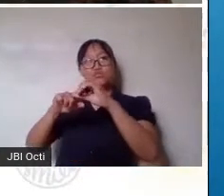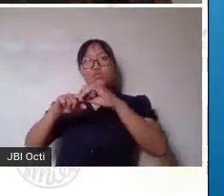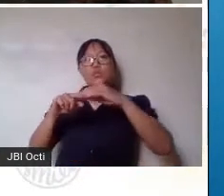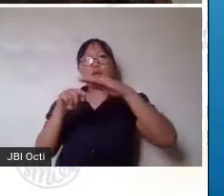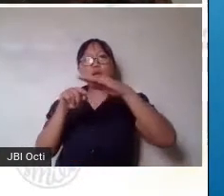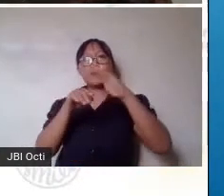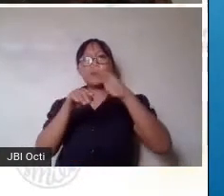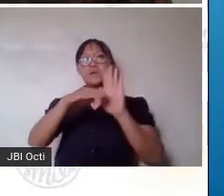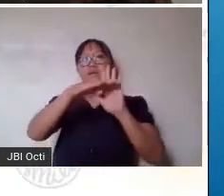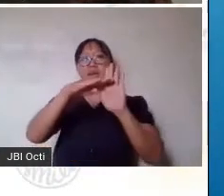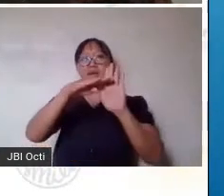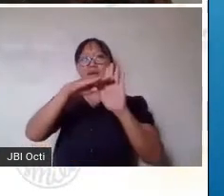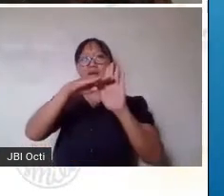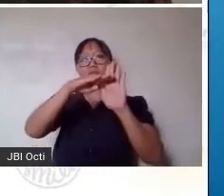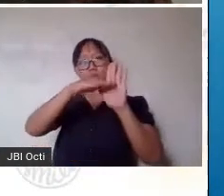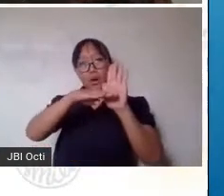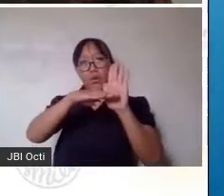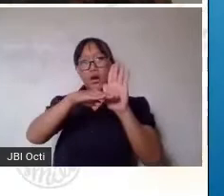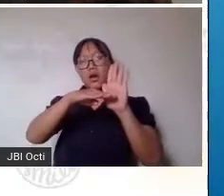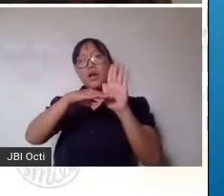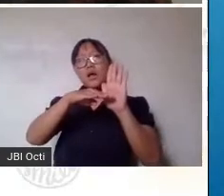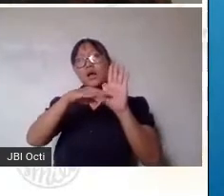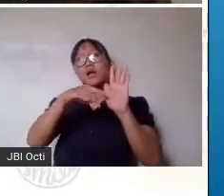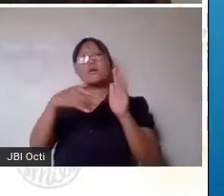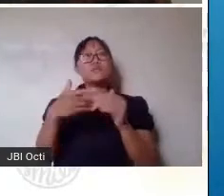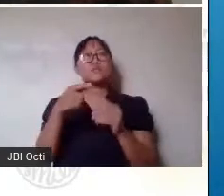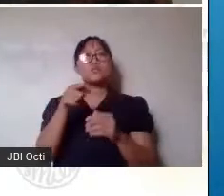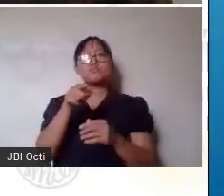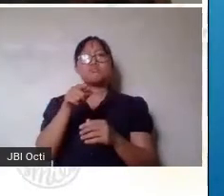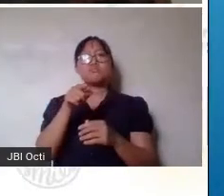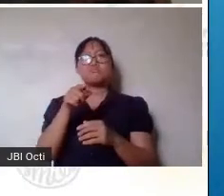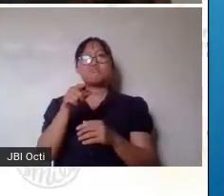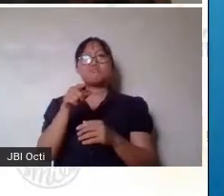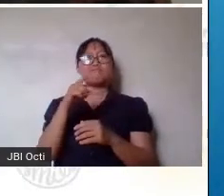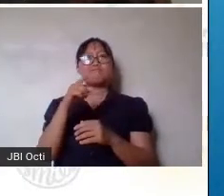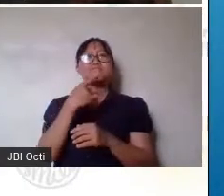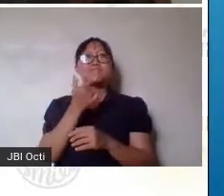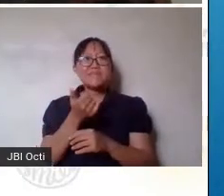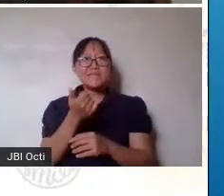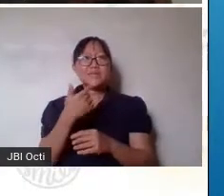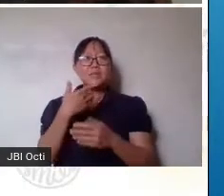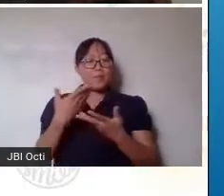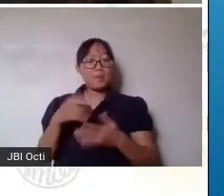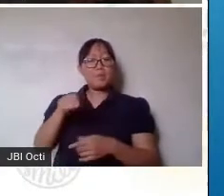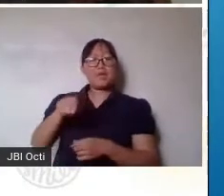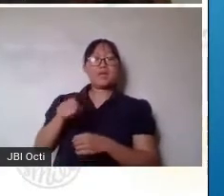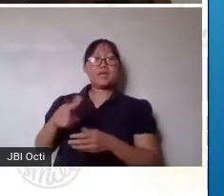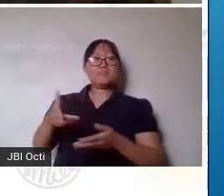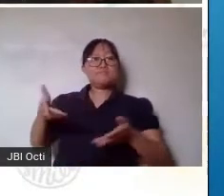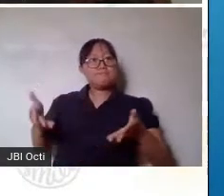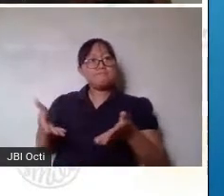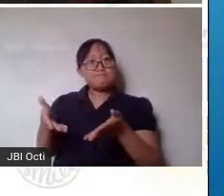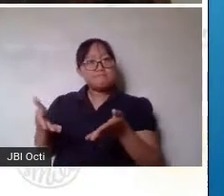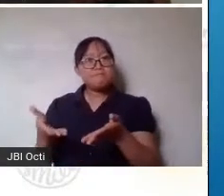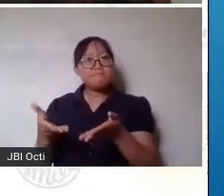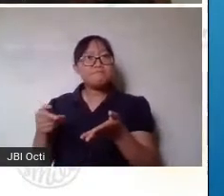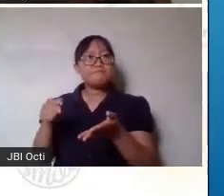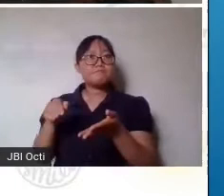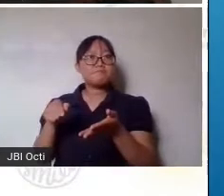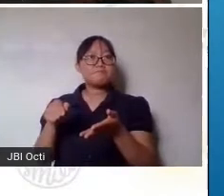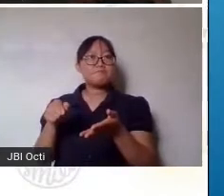mendeskripsikan kasus-kasus yang kita hadapi itu sesungguhnya berada pada level IQ di